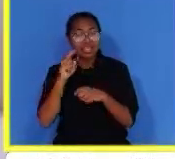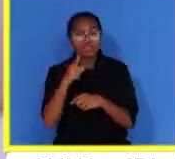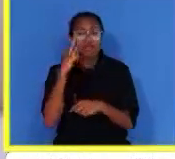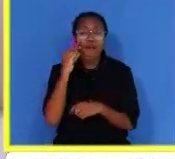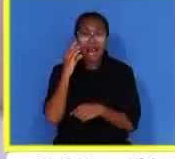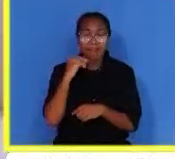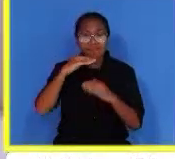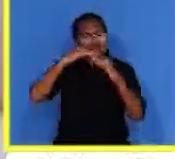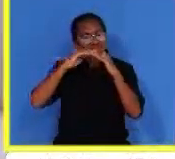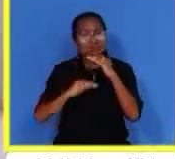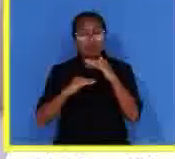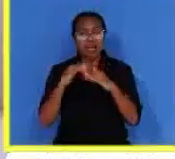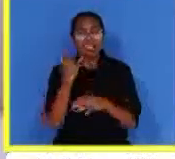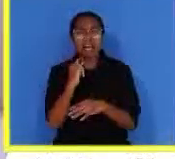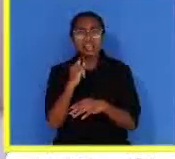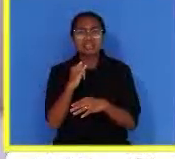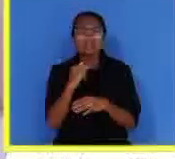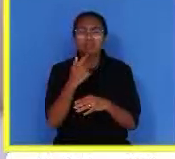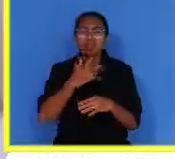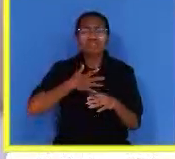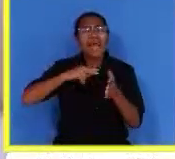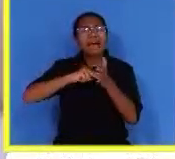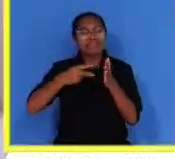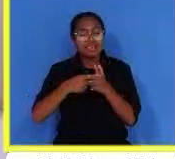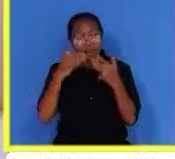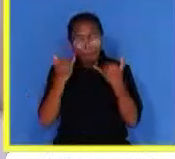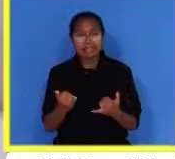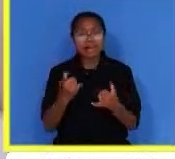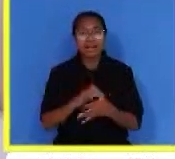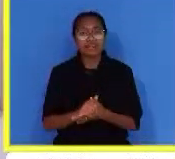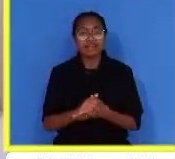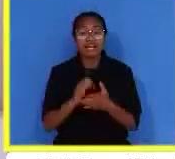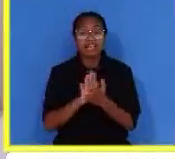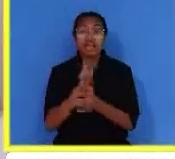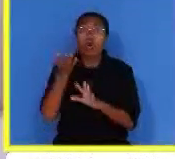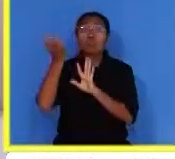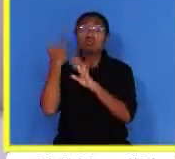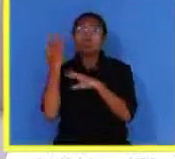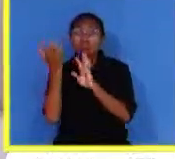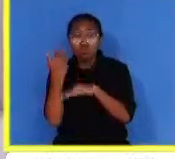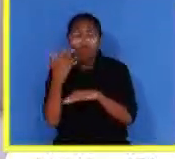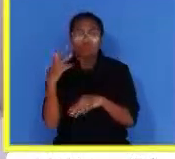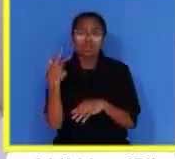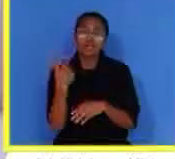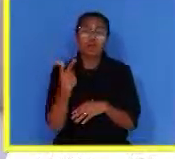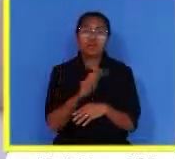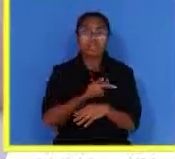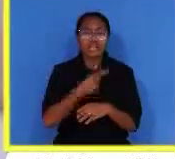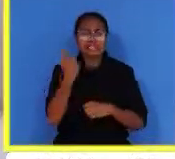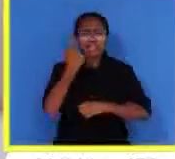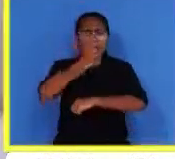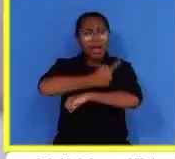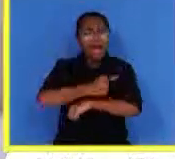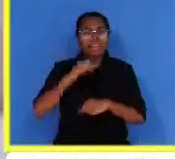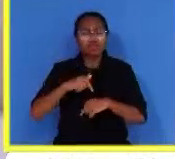mengalami penurunan yang sangat bermakna sampai dengan saat ini. Jadi kalau dulu kasus kita per hari itu bisa